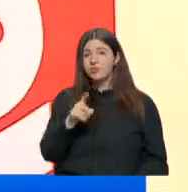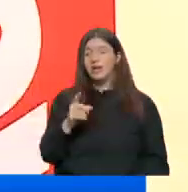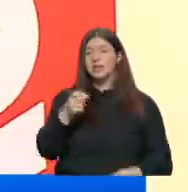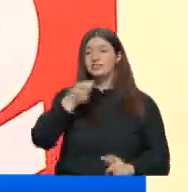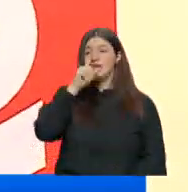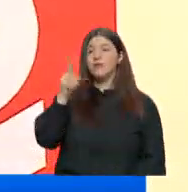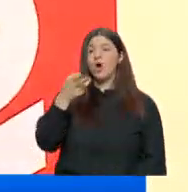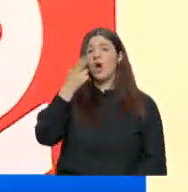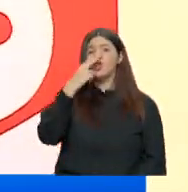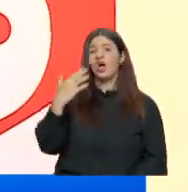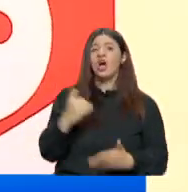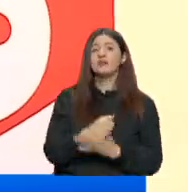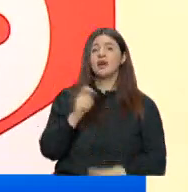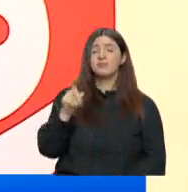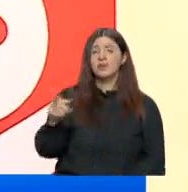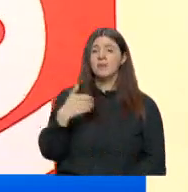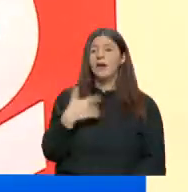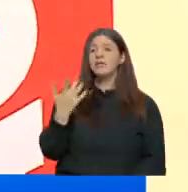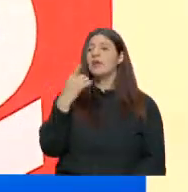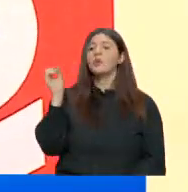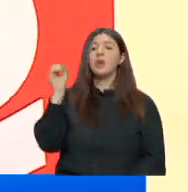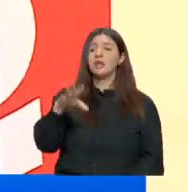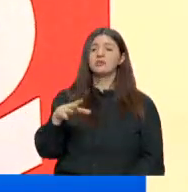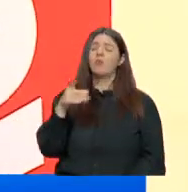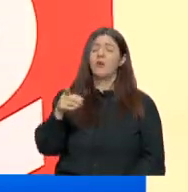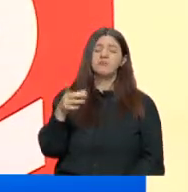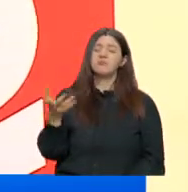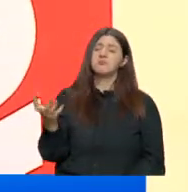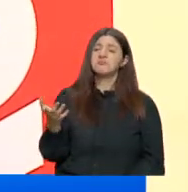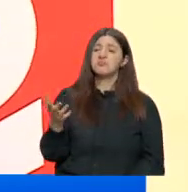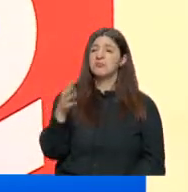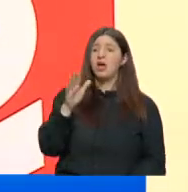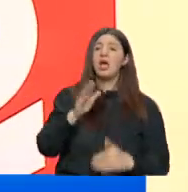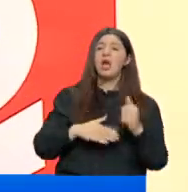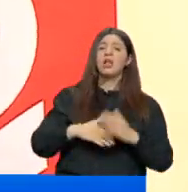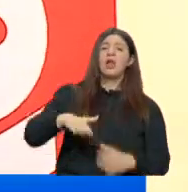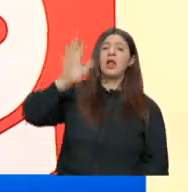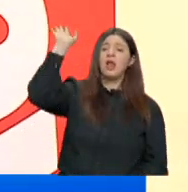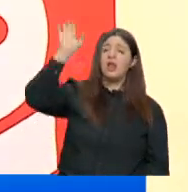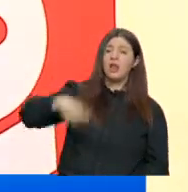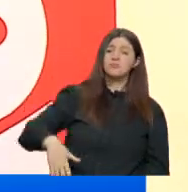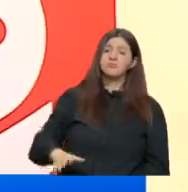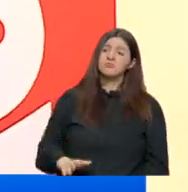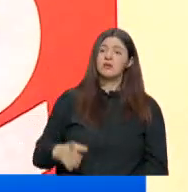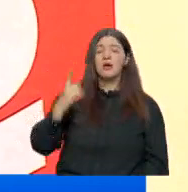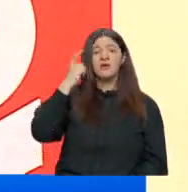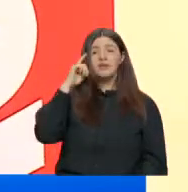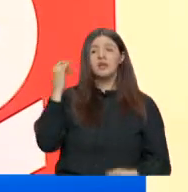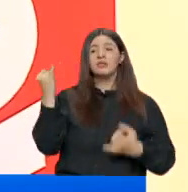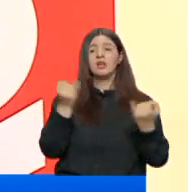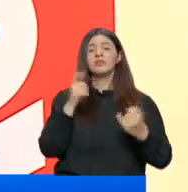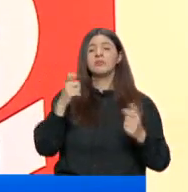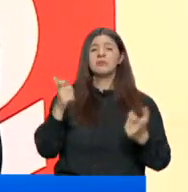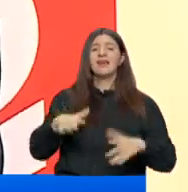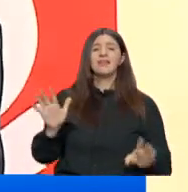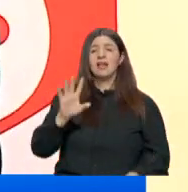Saray da artık bu alışkanlığı kazandı. Ben ne gönderirsem orada işte eller kalkacak, inecek ve fikirlerin tartıştığı